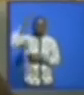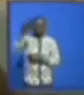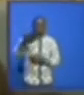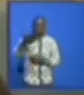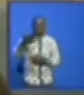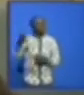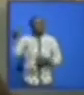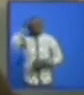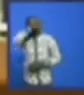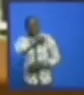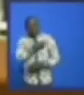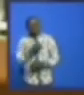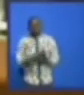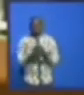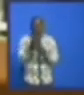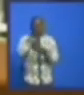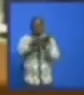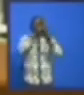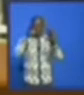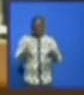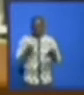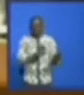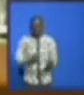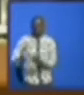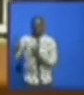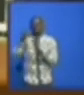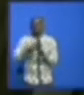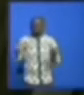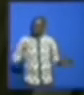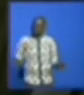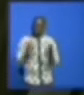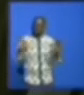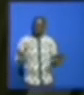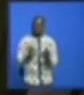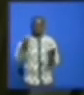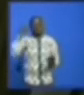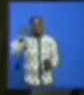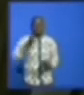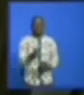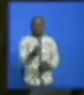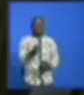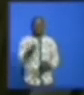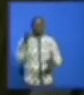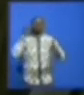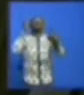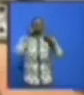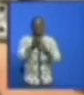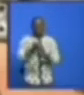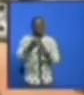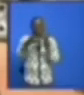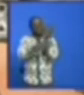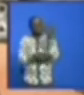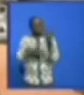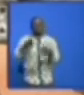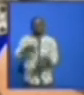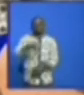des promoteurs d'entreprise, les organisateurs se félicitent. Pour eux, le but est atteint pour ce qui est de la région du Nord. Les gens